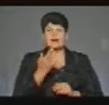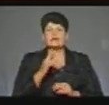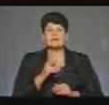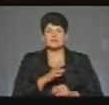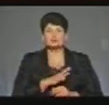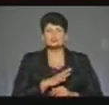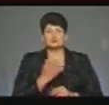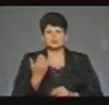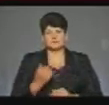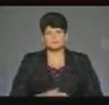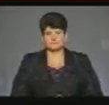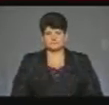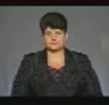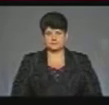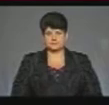було.